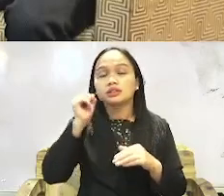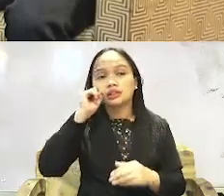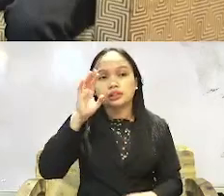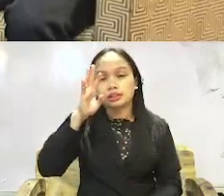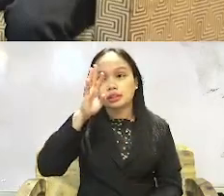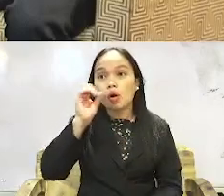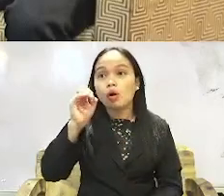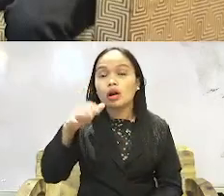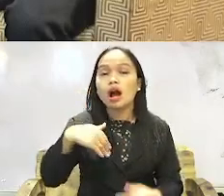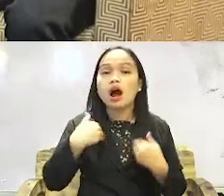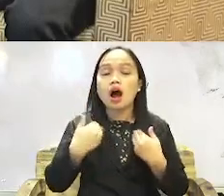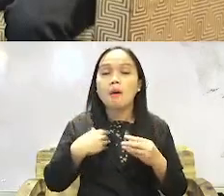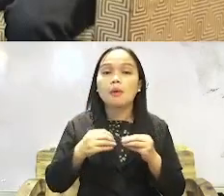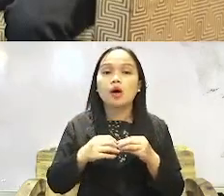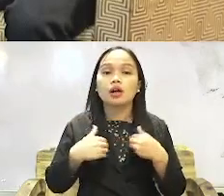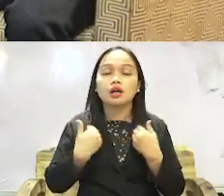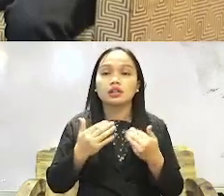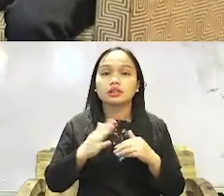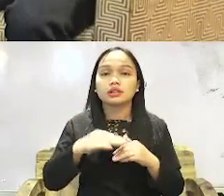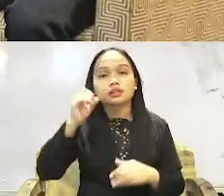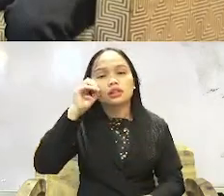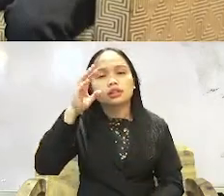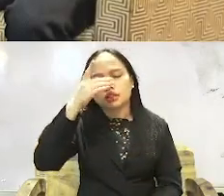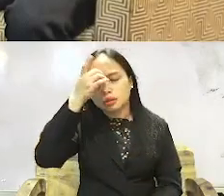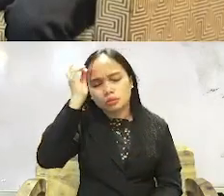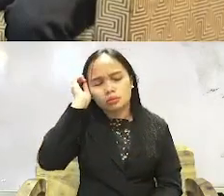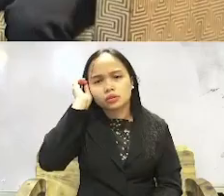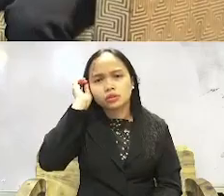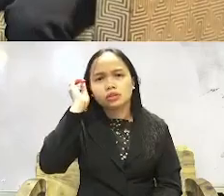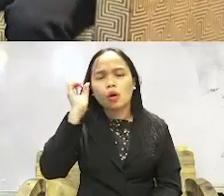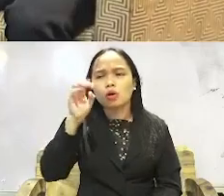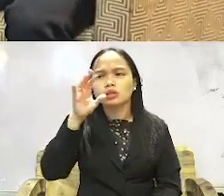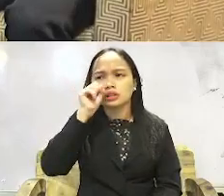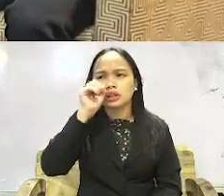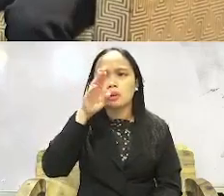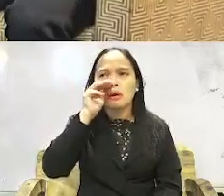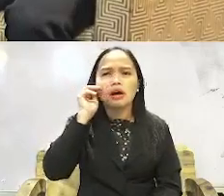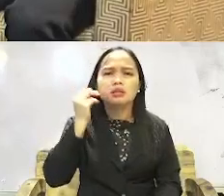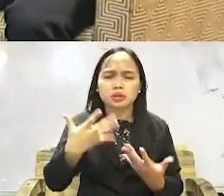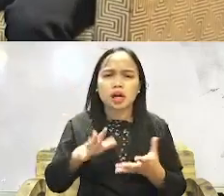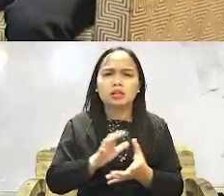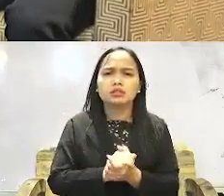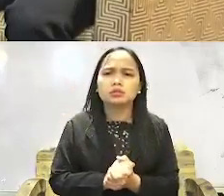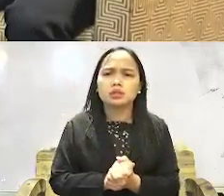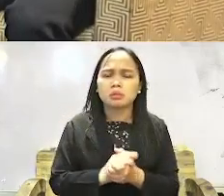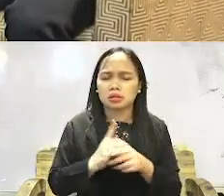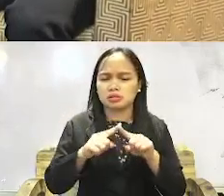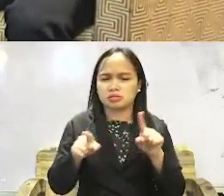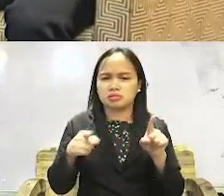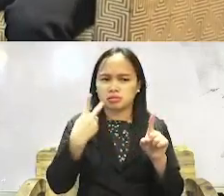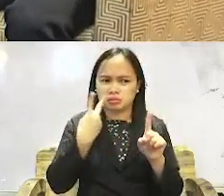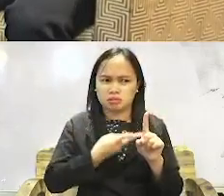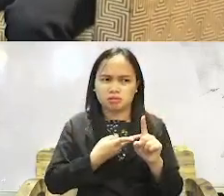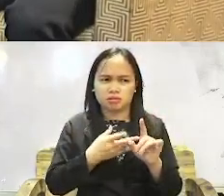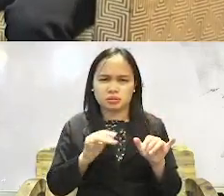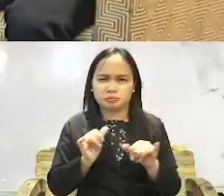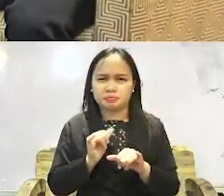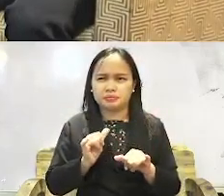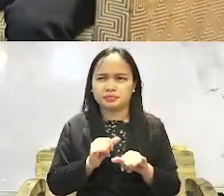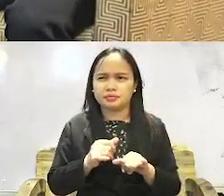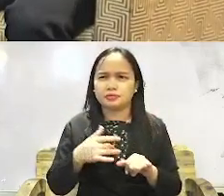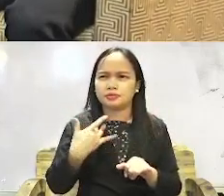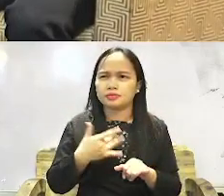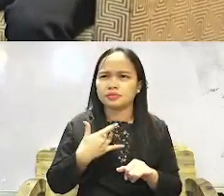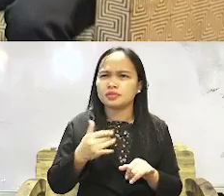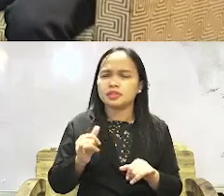Mas bata pa sa'yo pala. I mean, mas bata pa kay Sir Maki, may asawa na kami. Pero kung titingnan mo, eh, pambira, meron din lang tinatawag